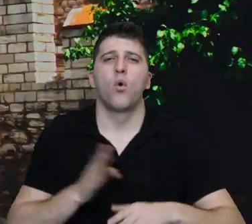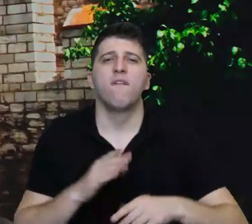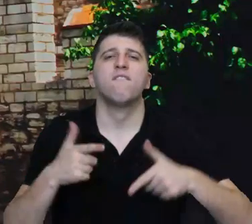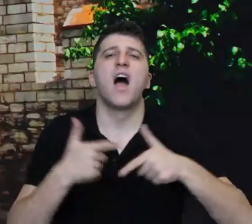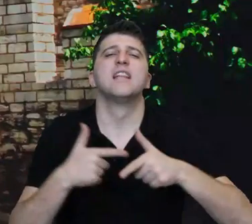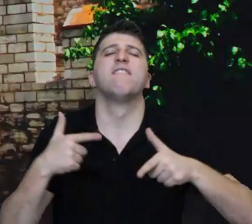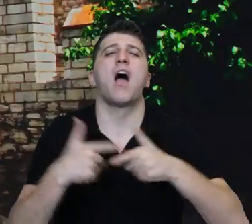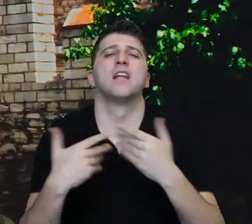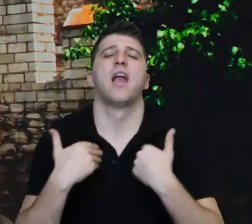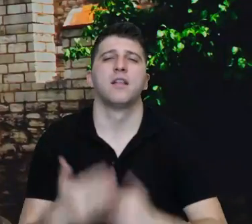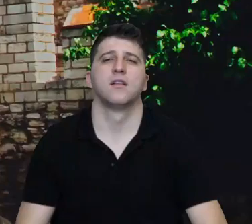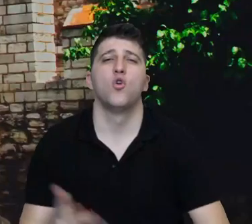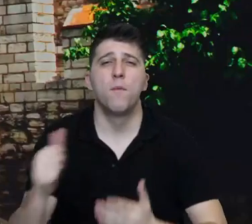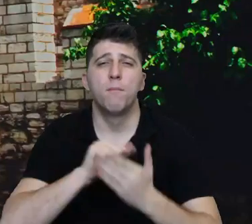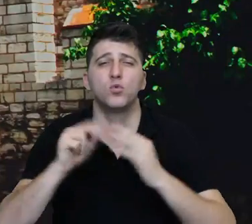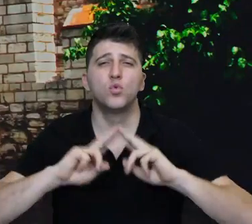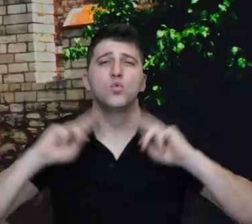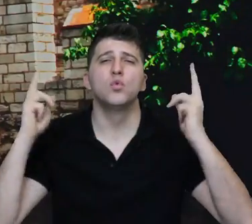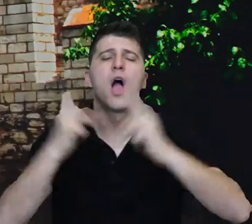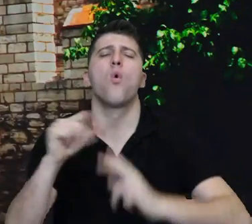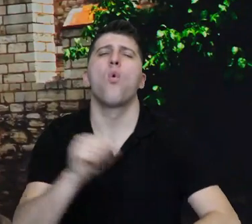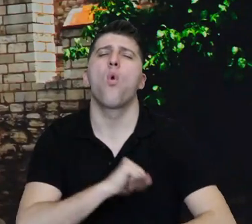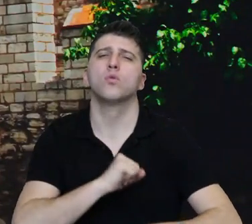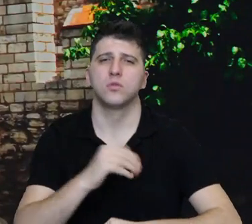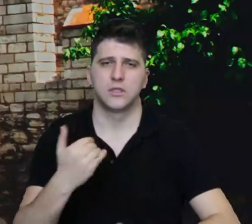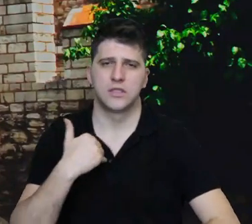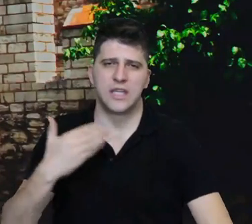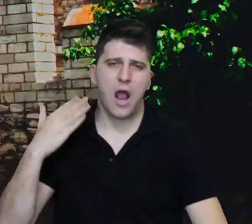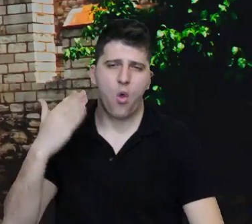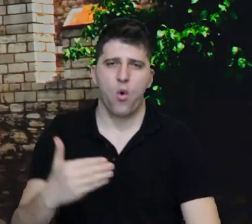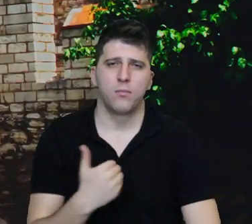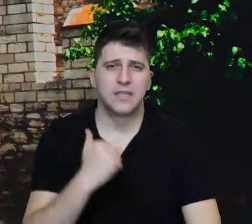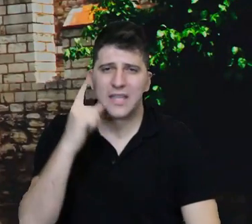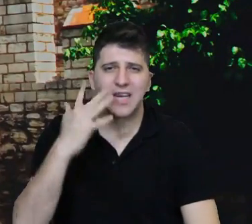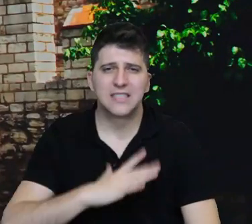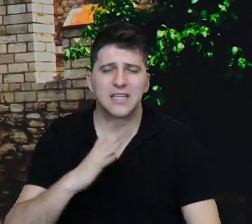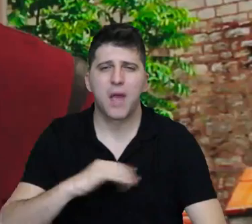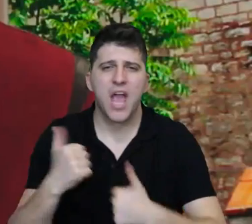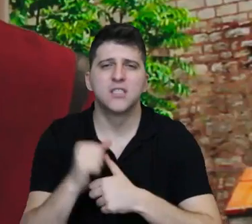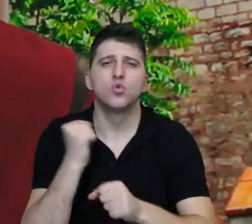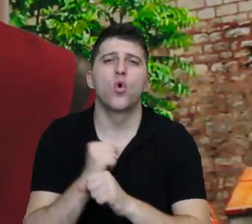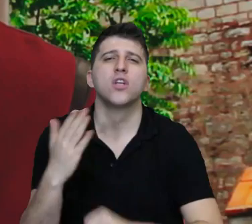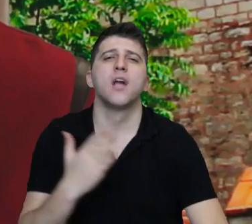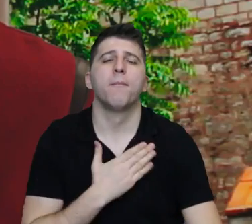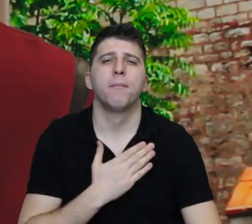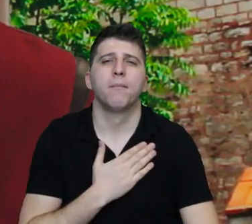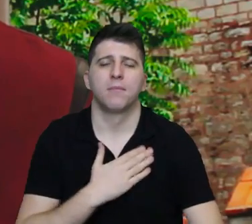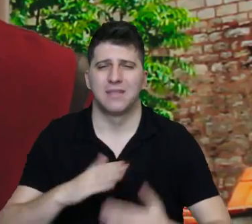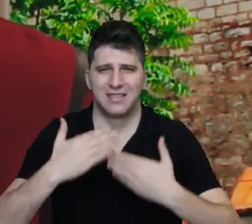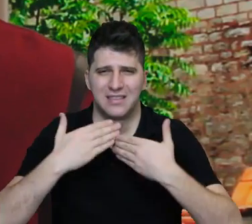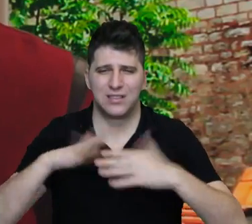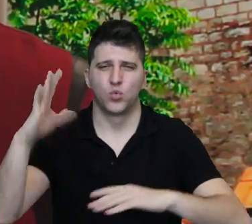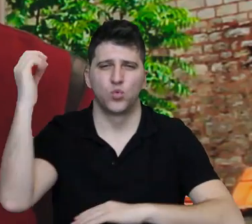Fatihan. Bütün alem titresin korkumdan. Tek istediğim yavuklum Gökçem şu dünyadan. Savul bre